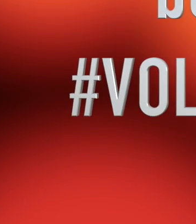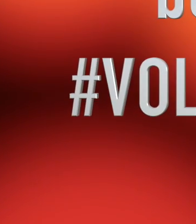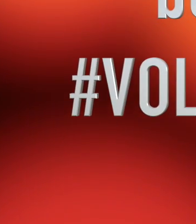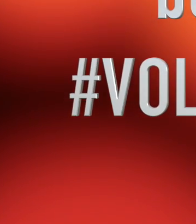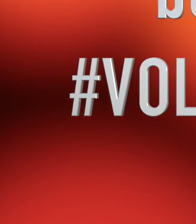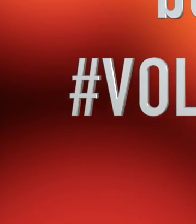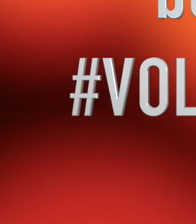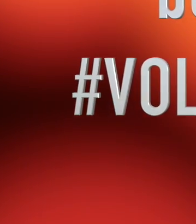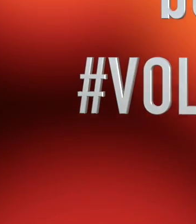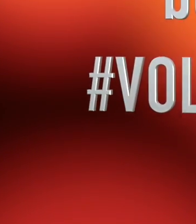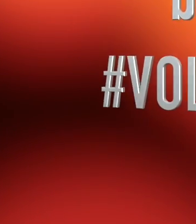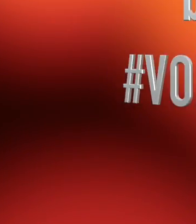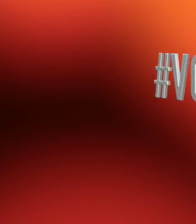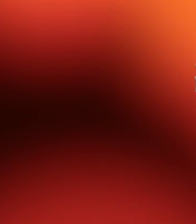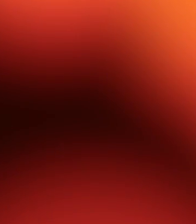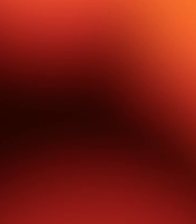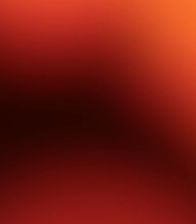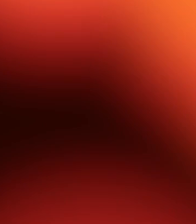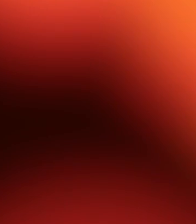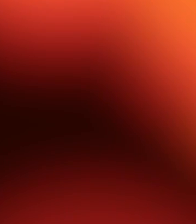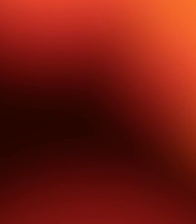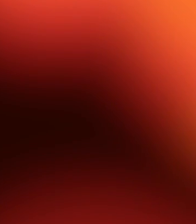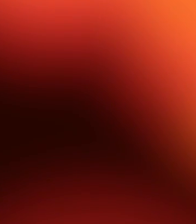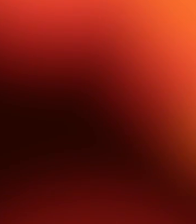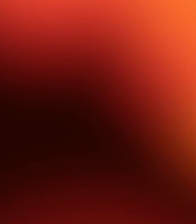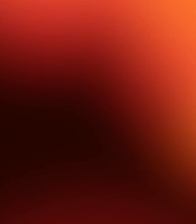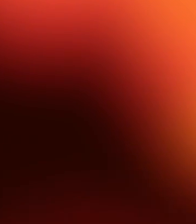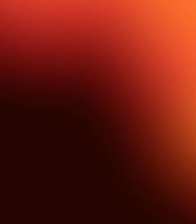Benvenuti a Bolon Bright You.